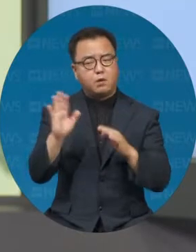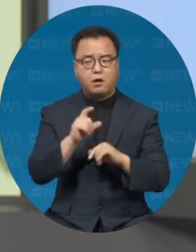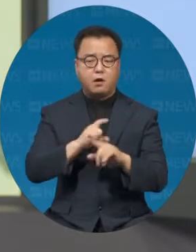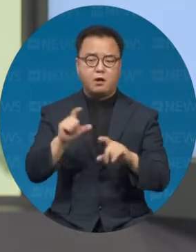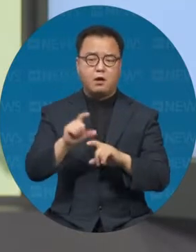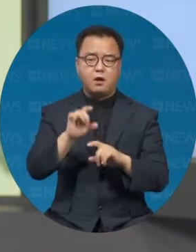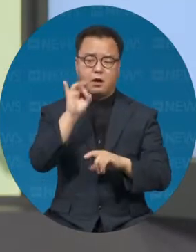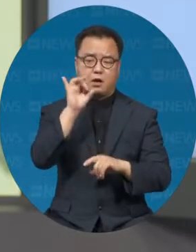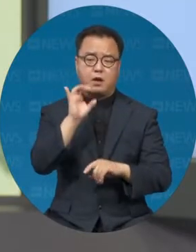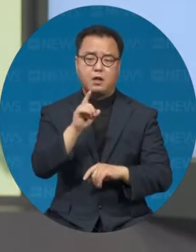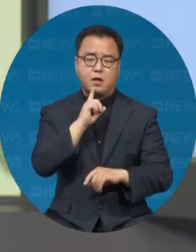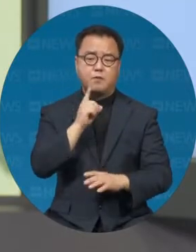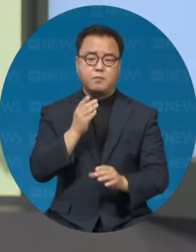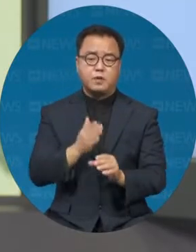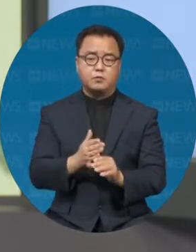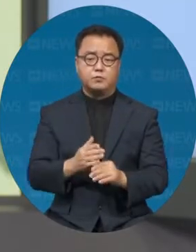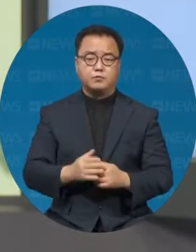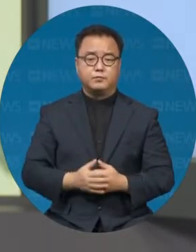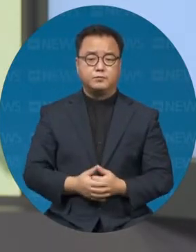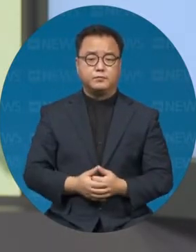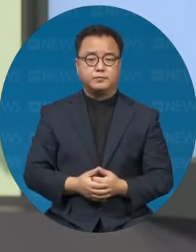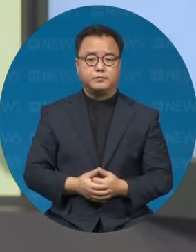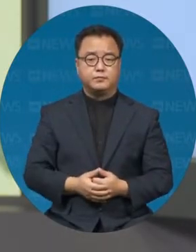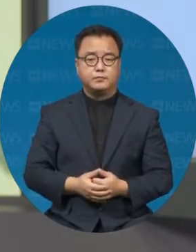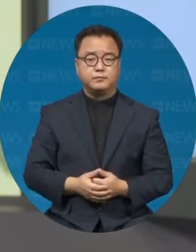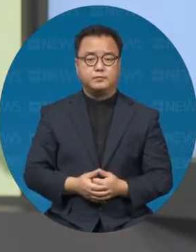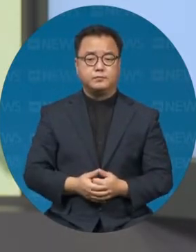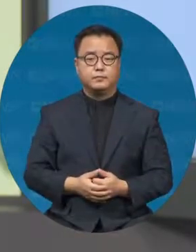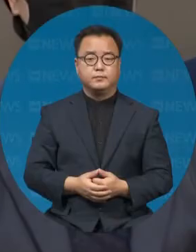관련내용 직접 한번 들어보시죠